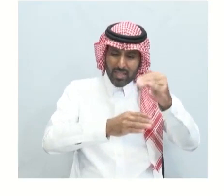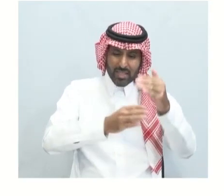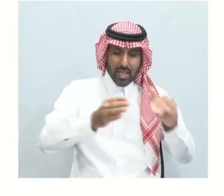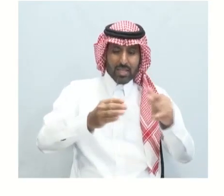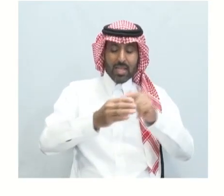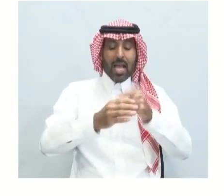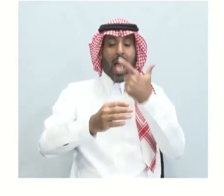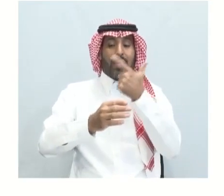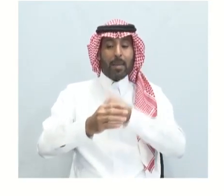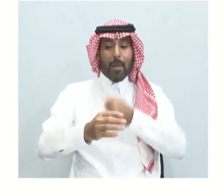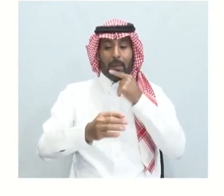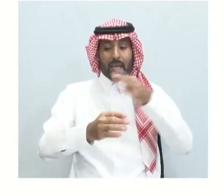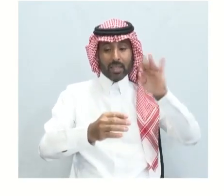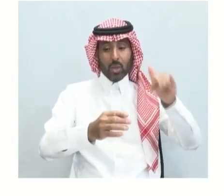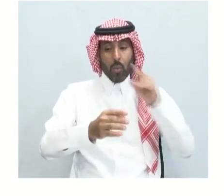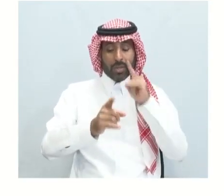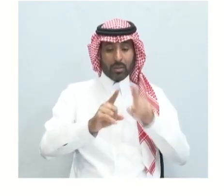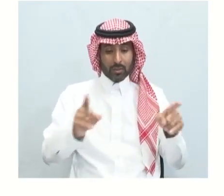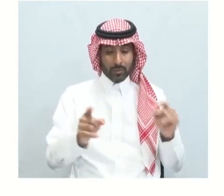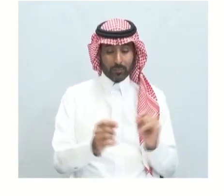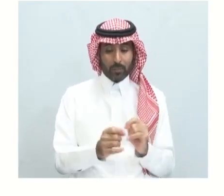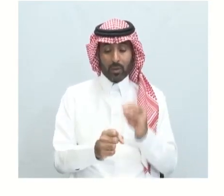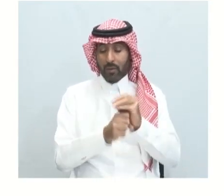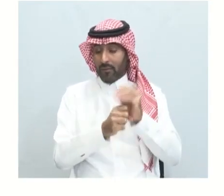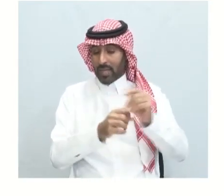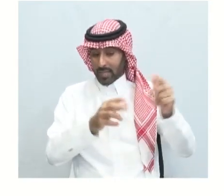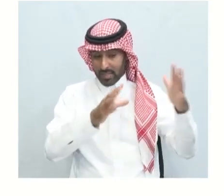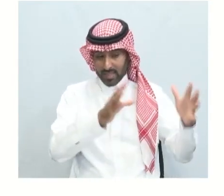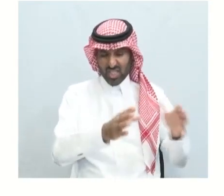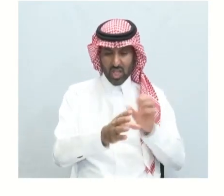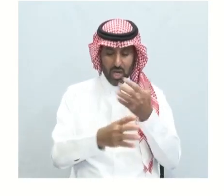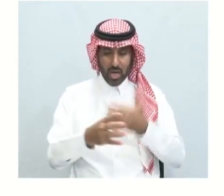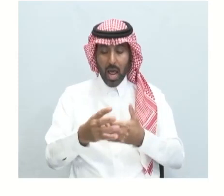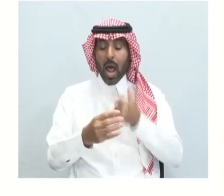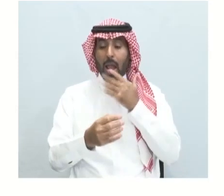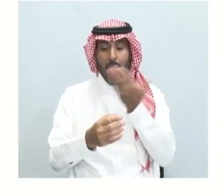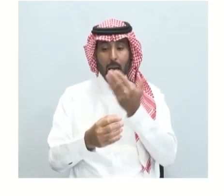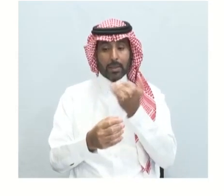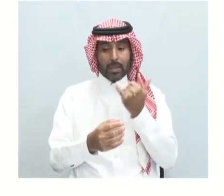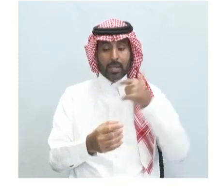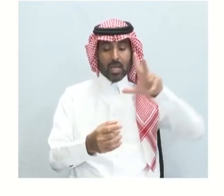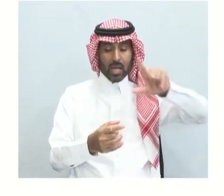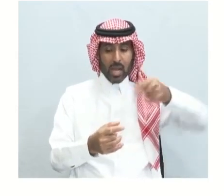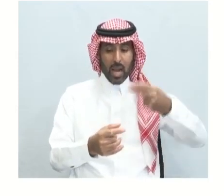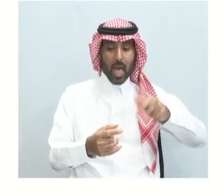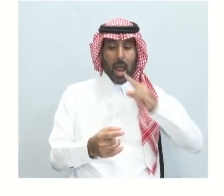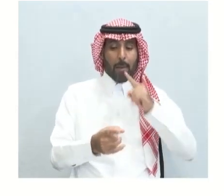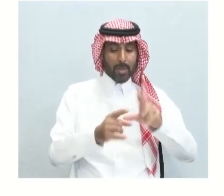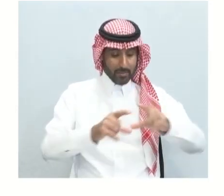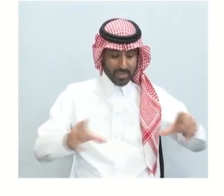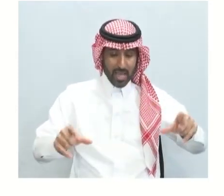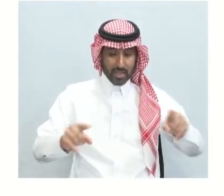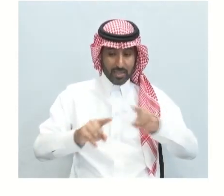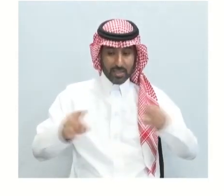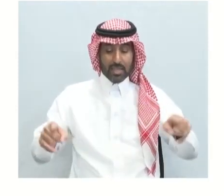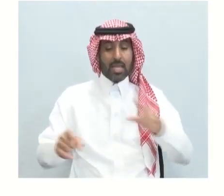700 100 م ايضا في الدرع العربي ذكرنا بانه تبلغ مساحه الدرع العربي في المملكه العربيه السعوديه